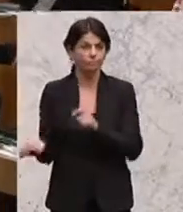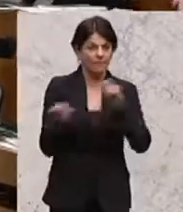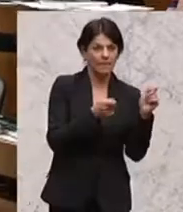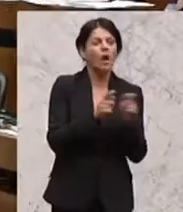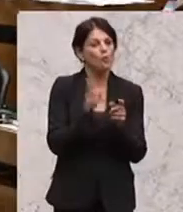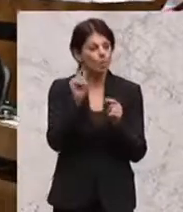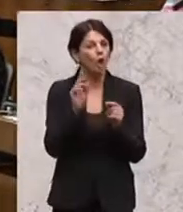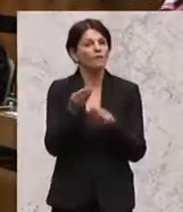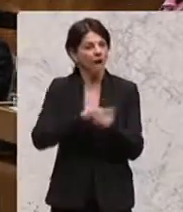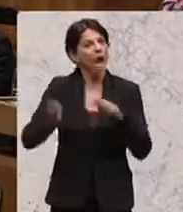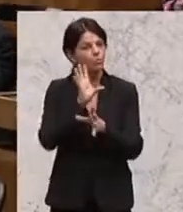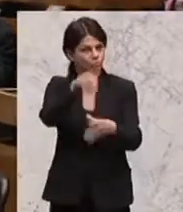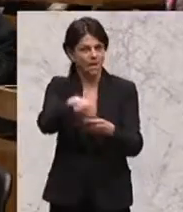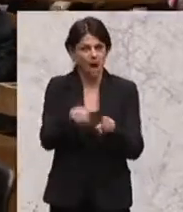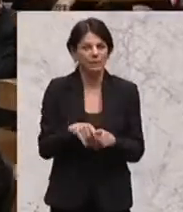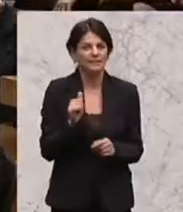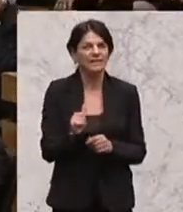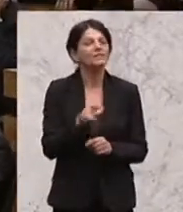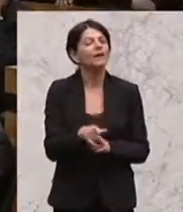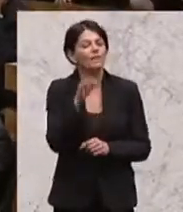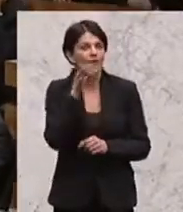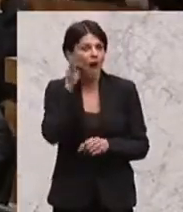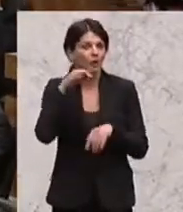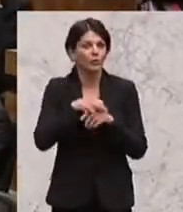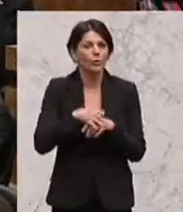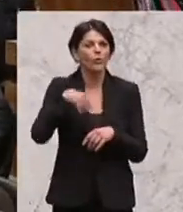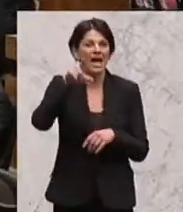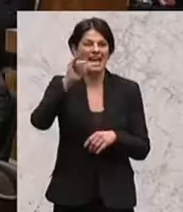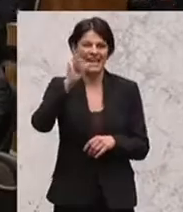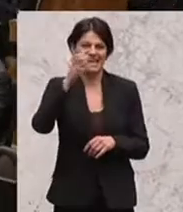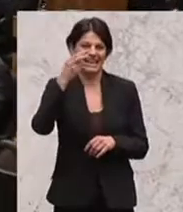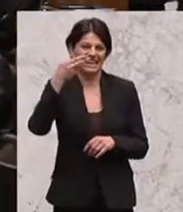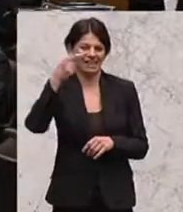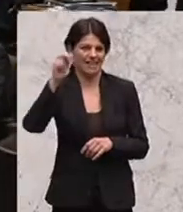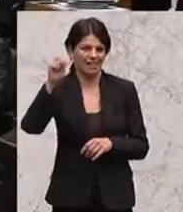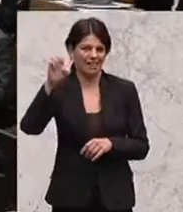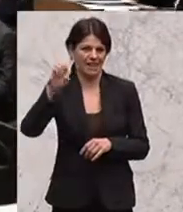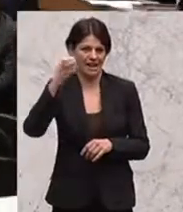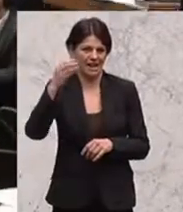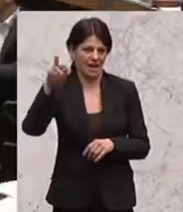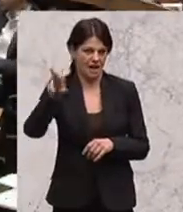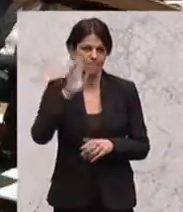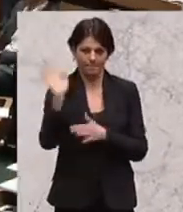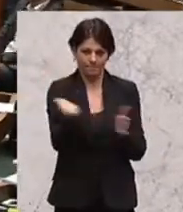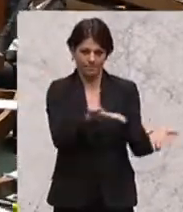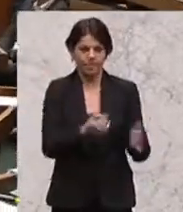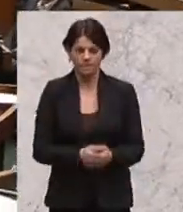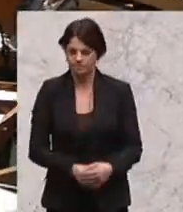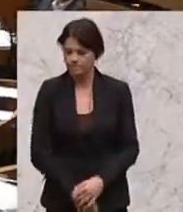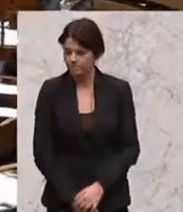NIOS, zu Beginn seiner Rede. Dennoch kritisiert er die fehlenden Einsparungen bei der Gegenfinanzierung der Steuerreform und